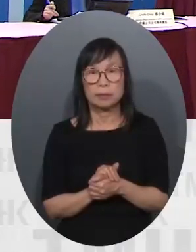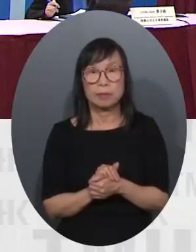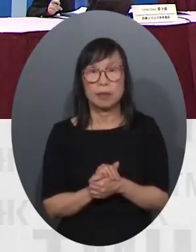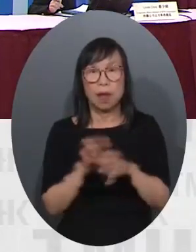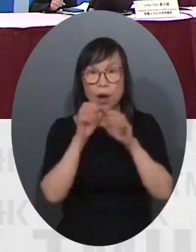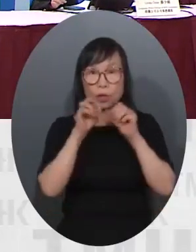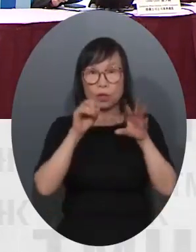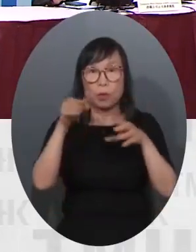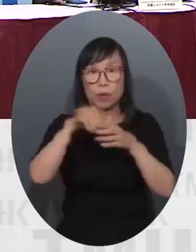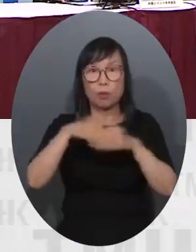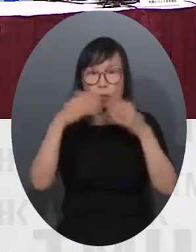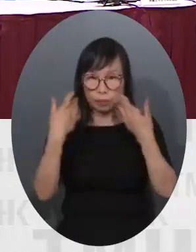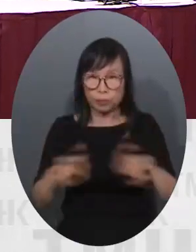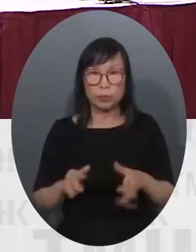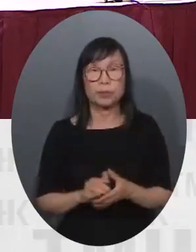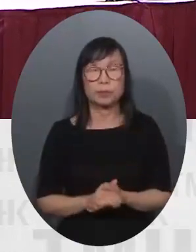我宣布投票結束。